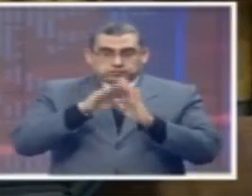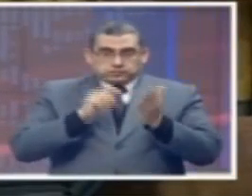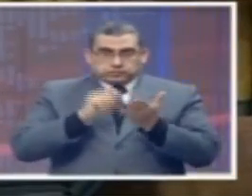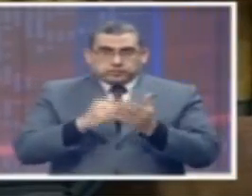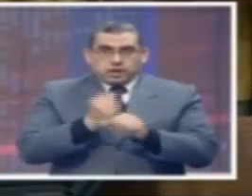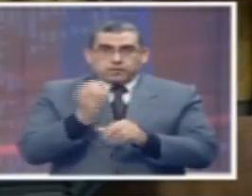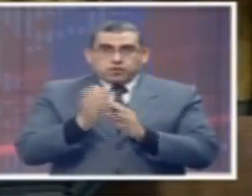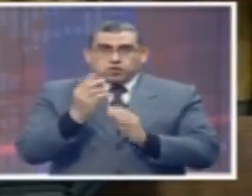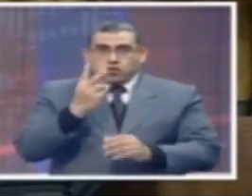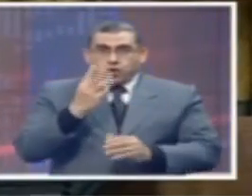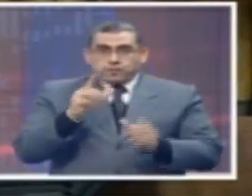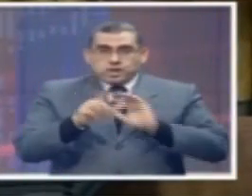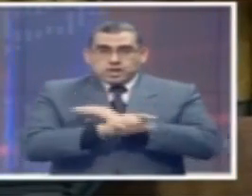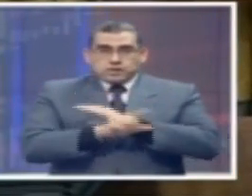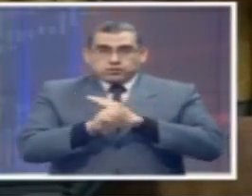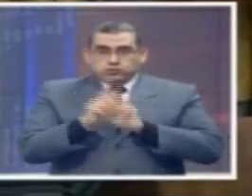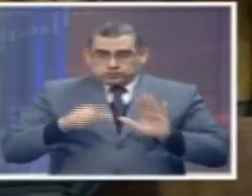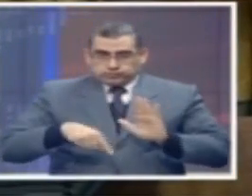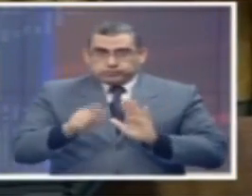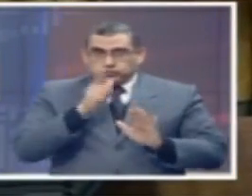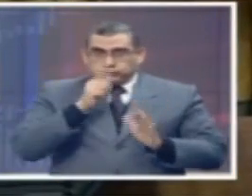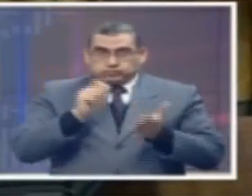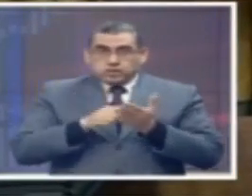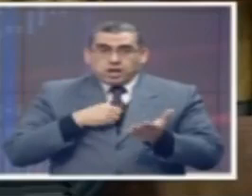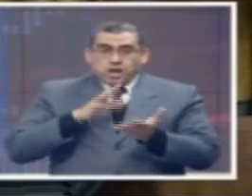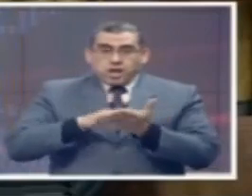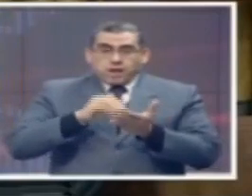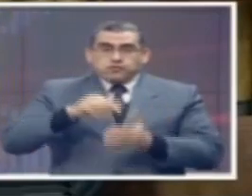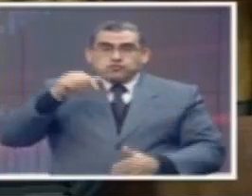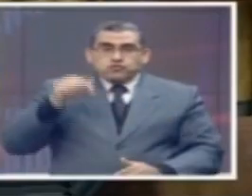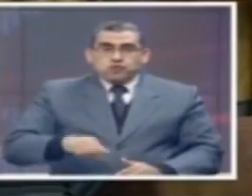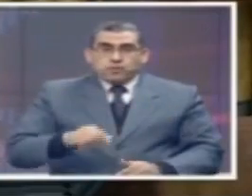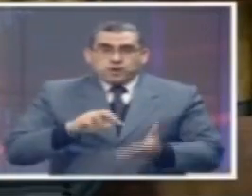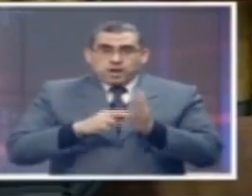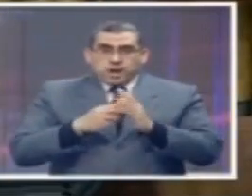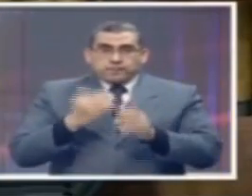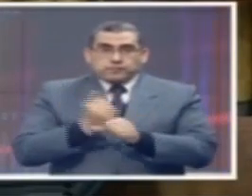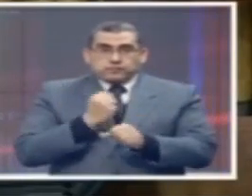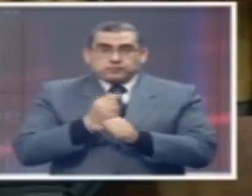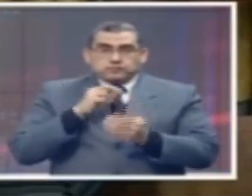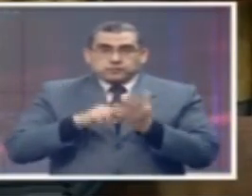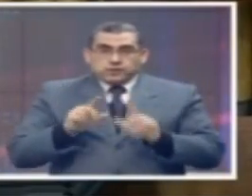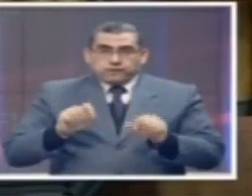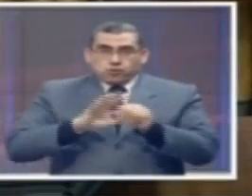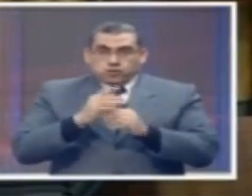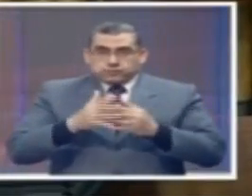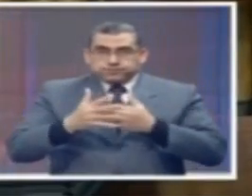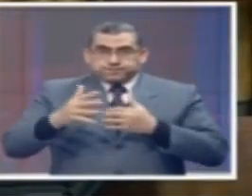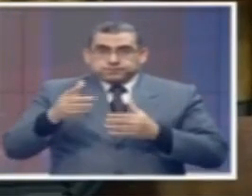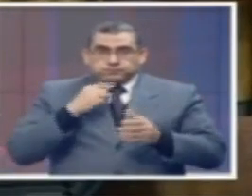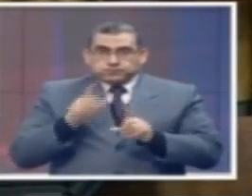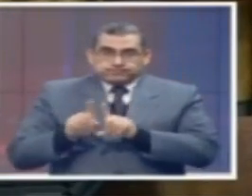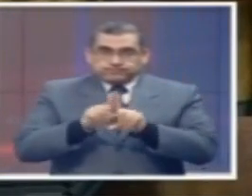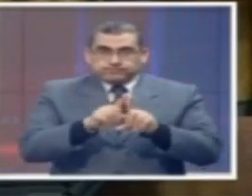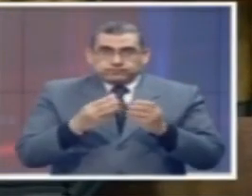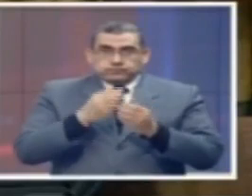خلال الأيام والأسابيع القادمة، وسوف أبدأ من اليوم بما يخص أزمة جائحة كورونا المتفاقمة جنبا إلى